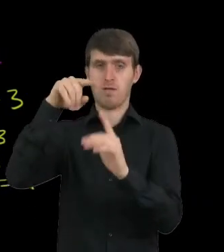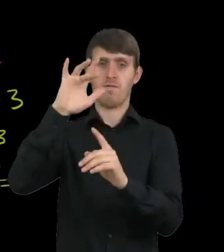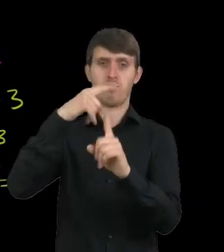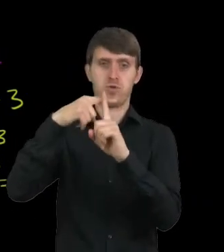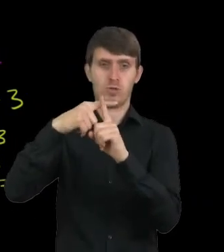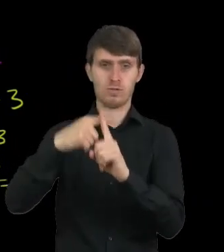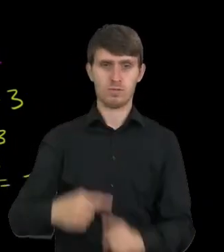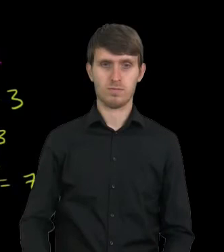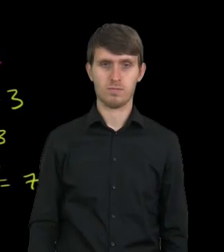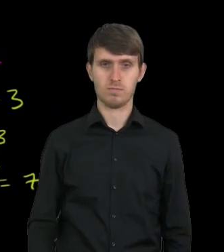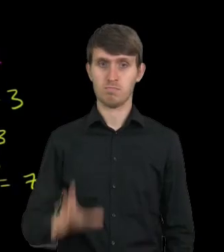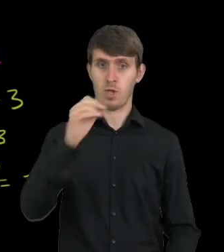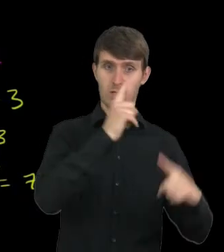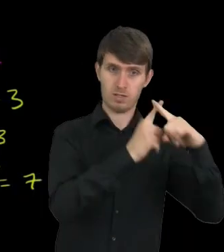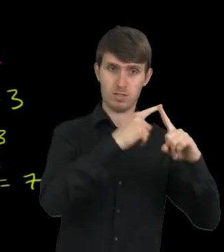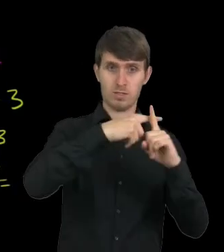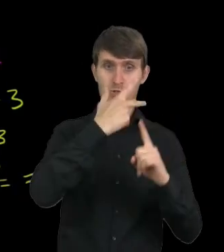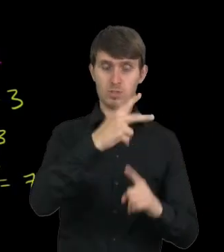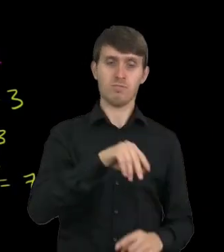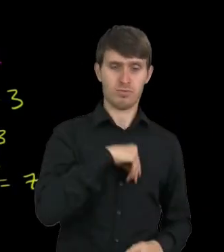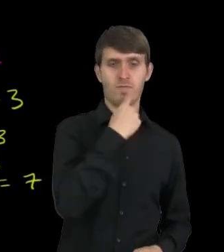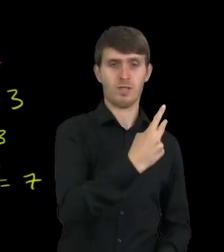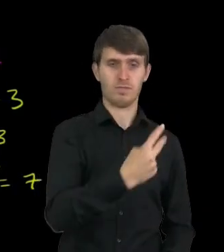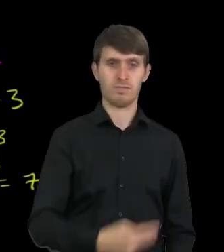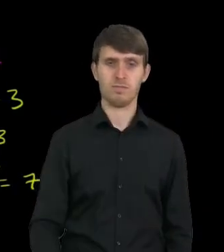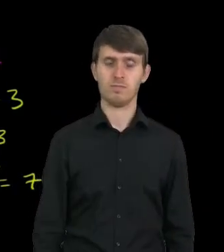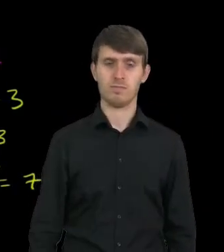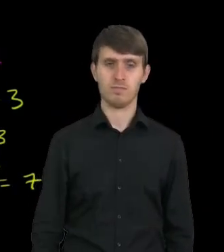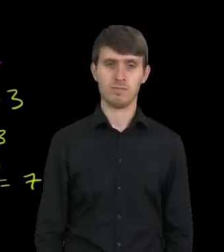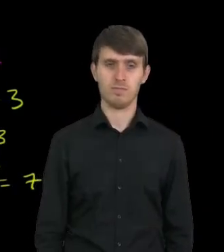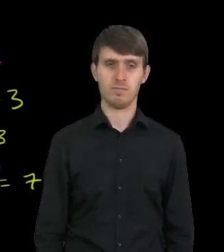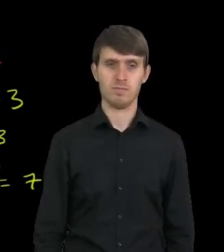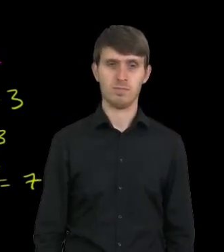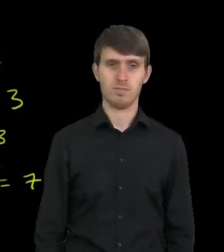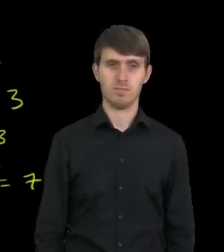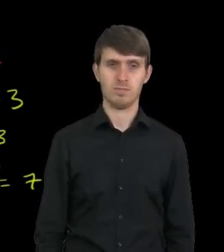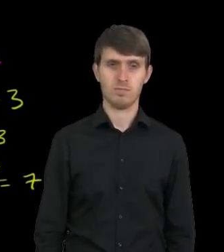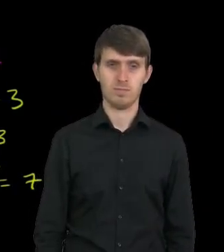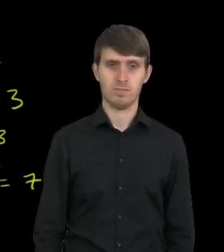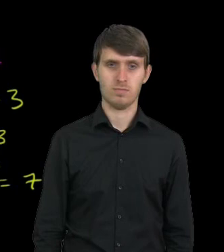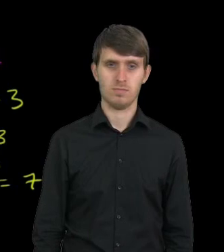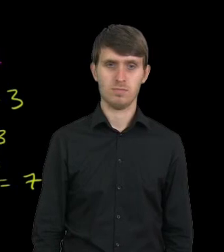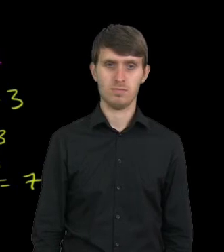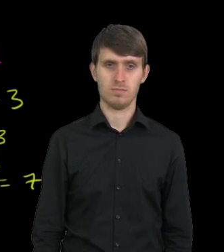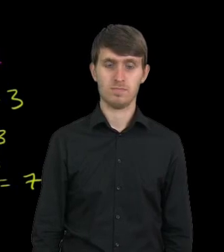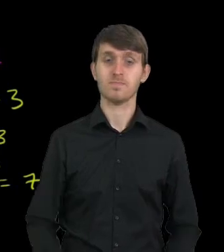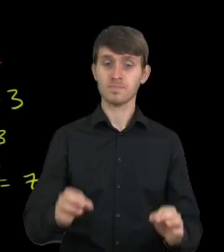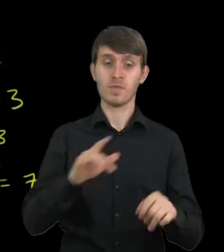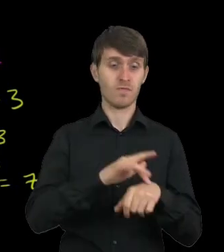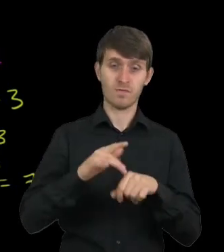w purpurowej wersji między kreskami była liczba dodatnia, bo uznaliśmy, że x plus 3 może być równe plus 2.